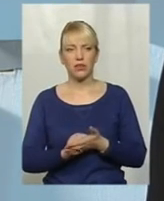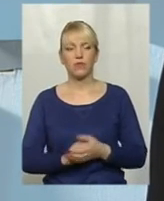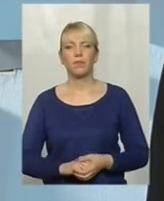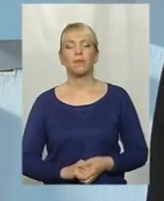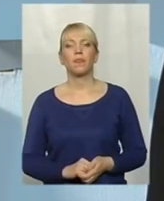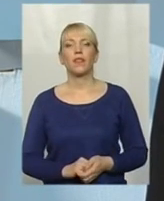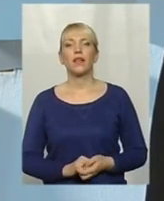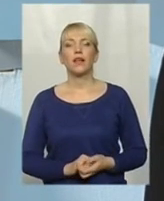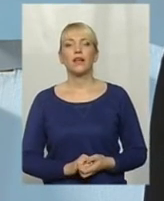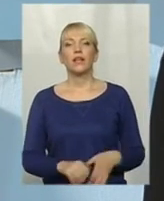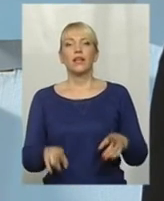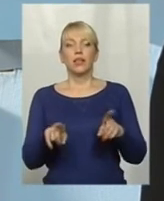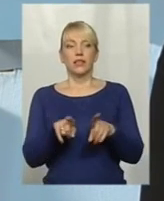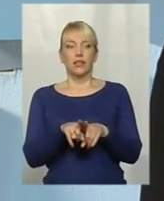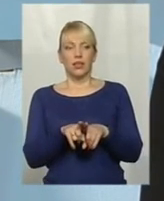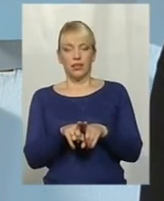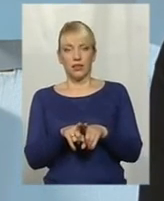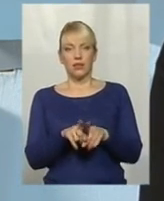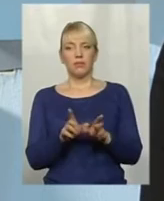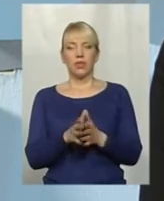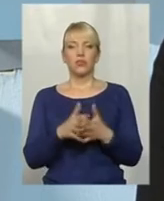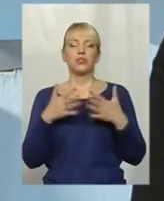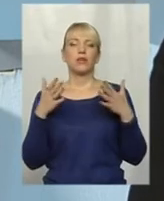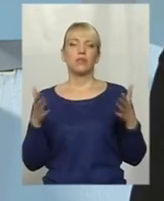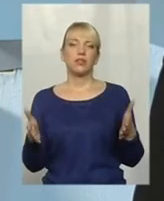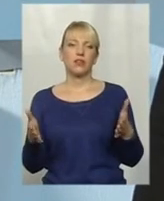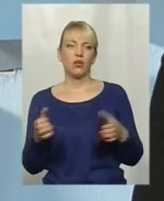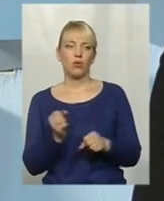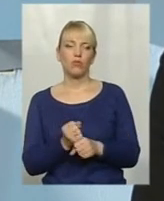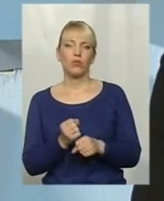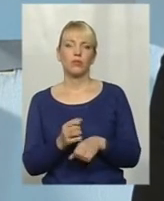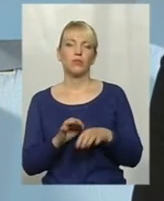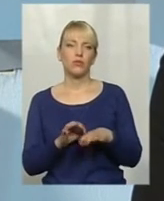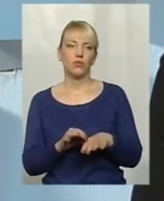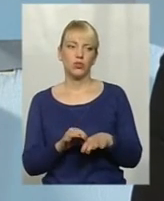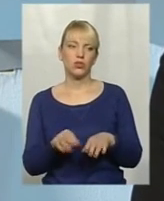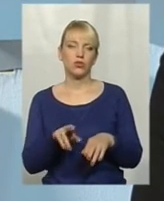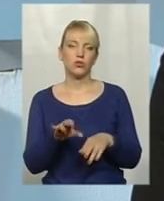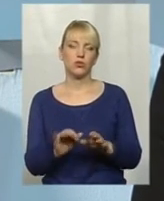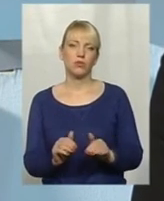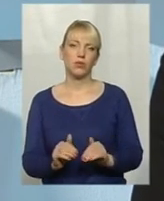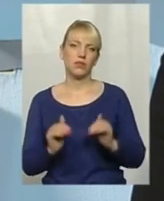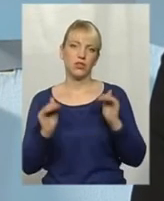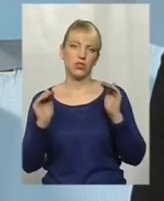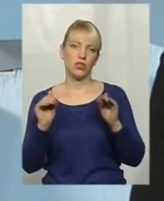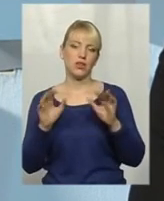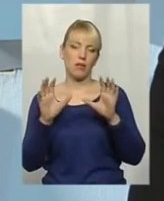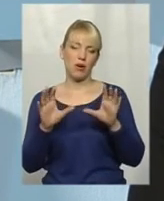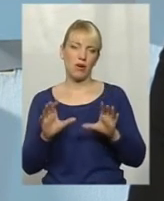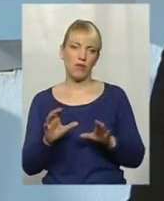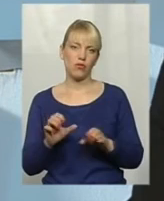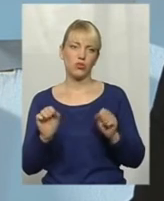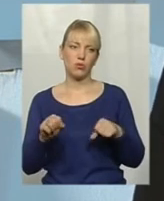І така дійсно проводиться масштабна робота щодо підвищення правової